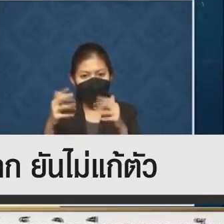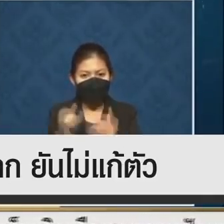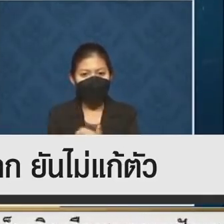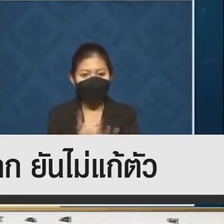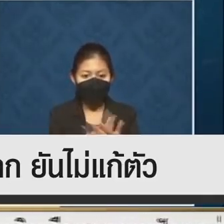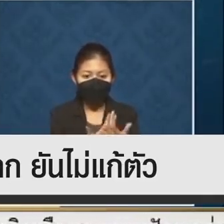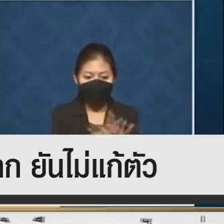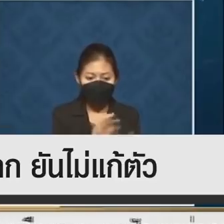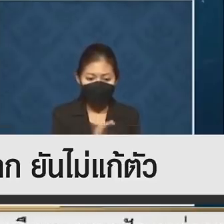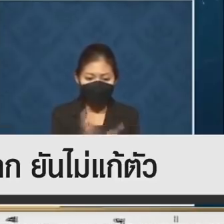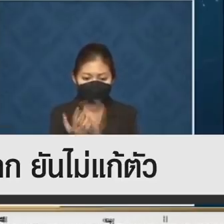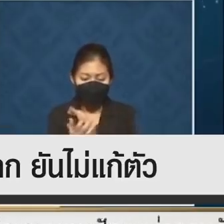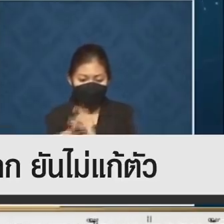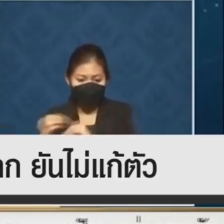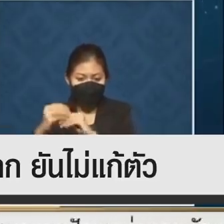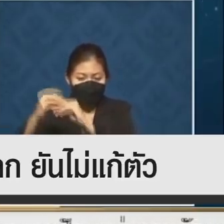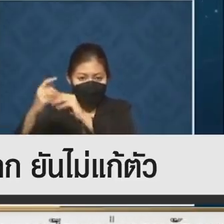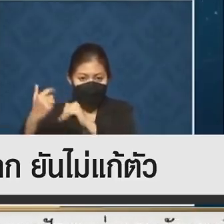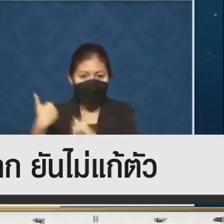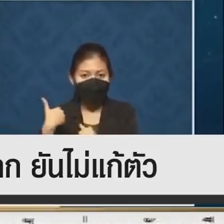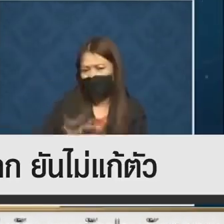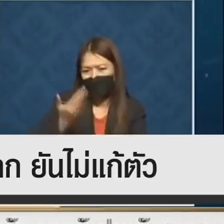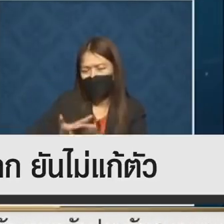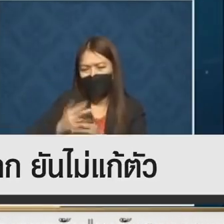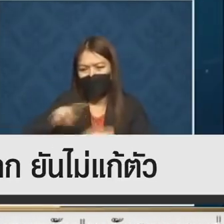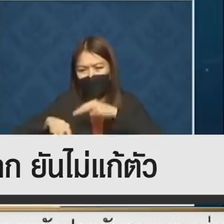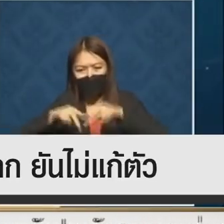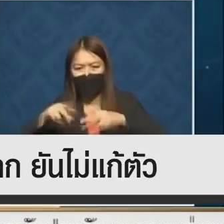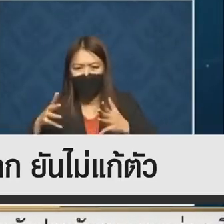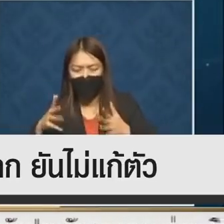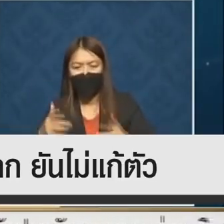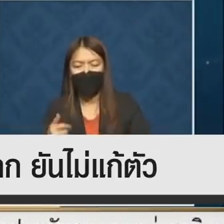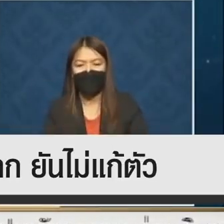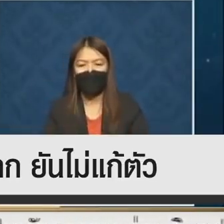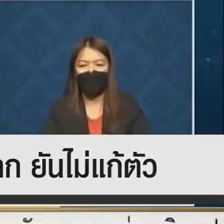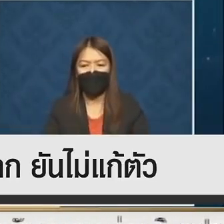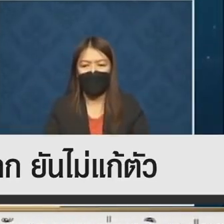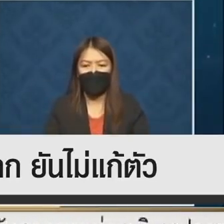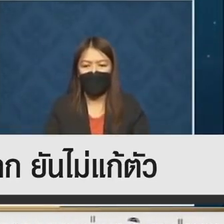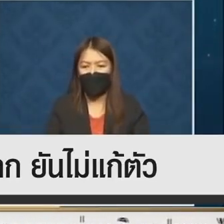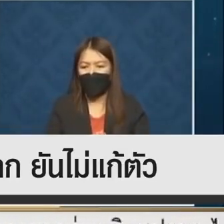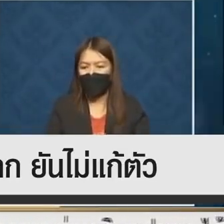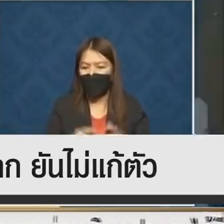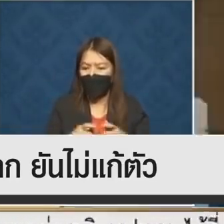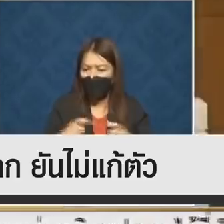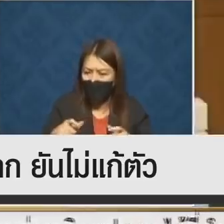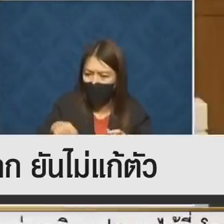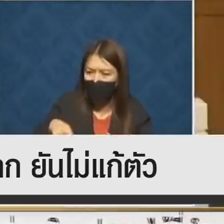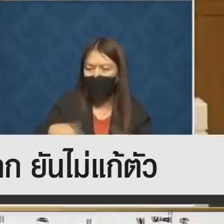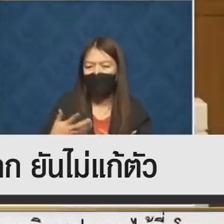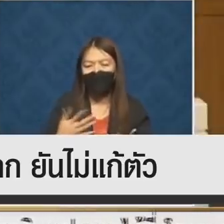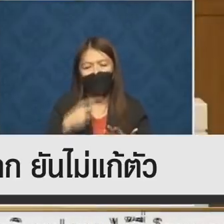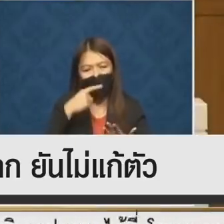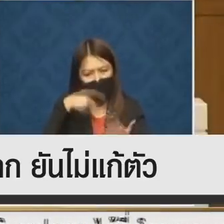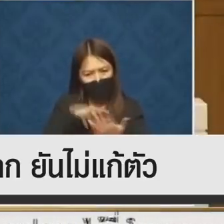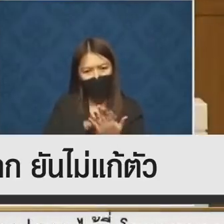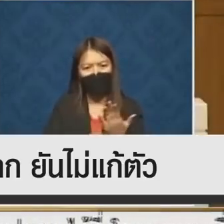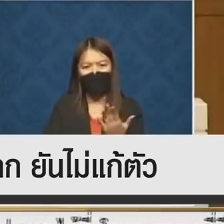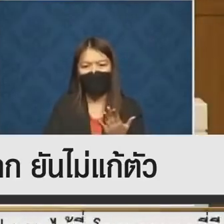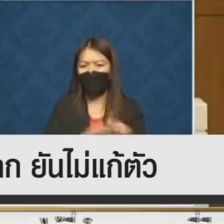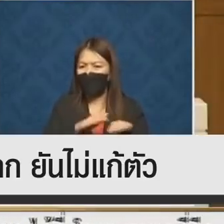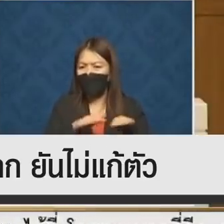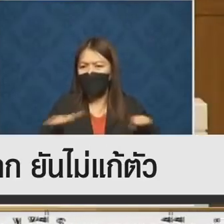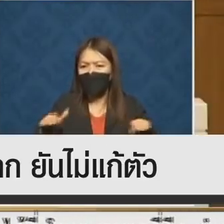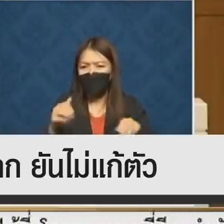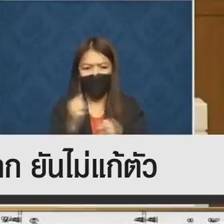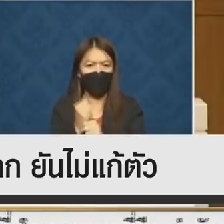าสินค้าและบริการแบบที่ไม่เคยเกิดขึ้นมาก่อนเราสามารถรักษาระดับเครดิตความน่าเชื่อถือให้อยู่ระดับเดิมได้